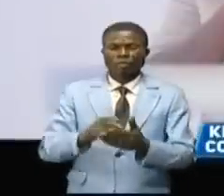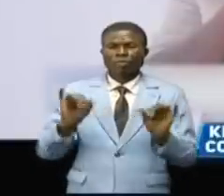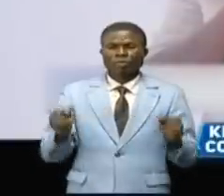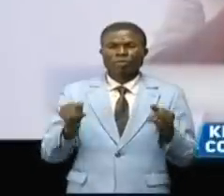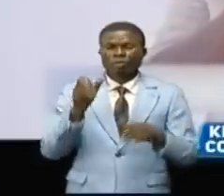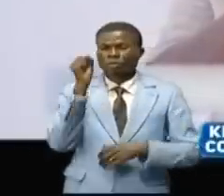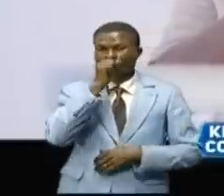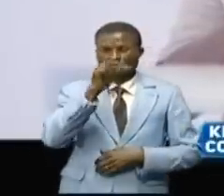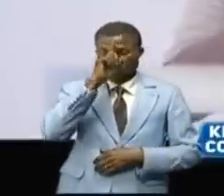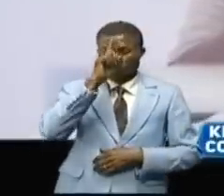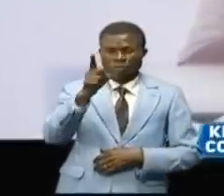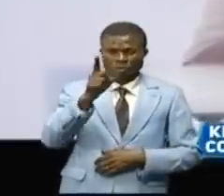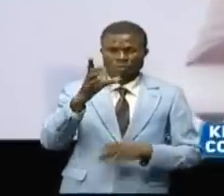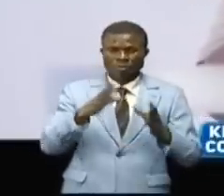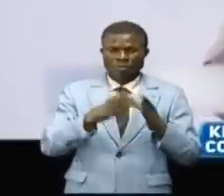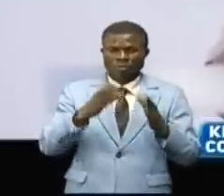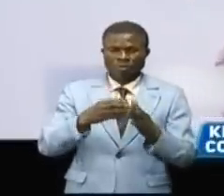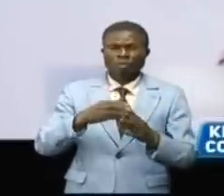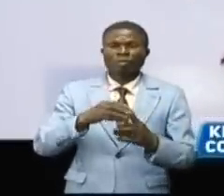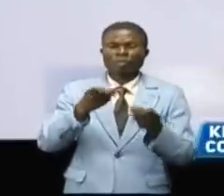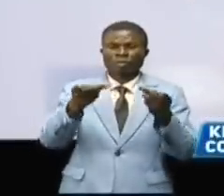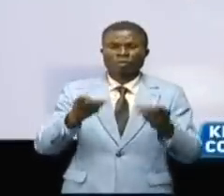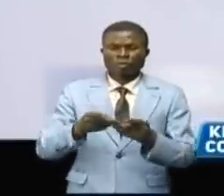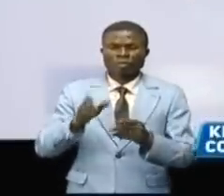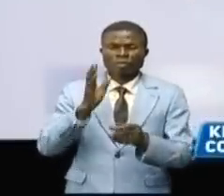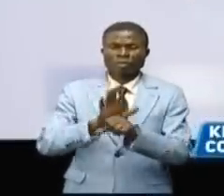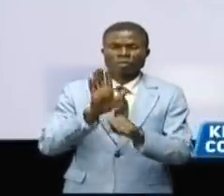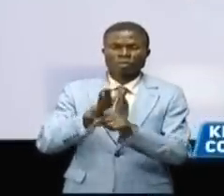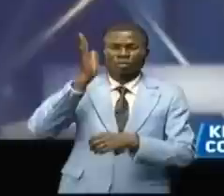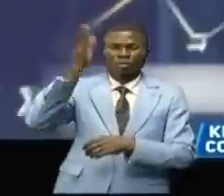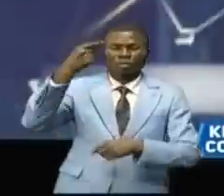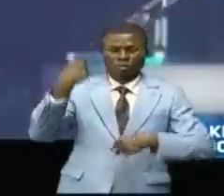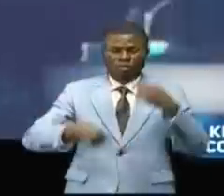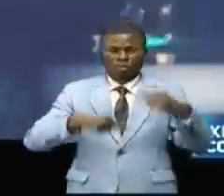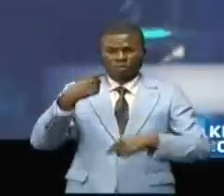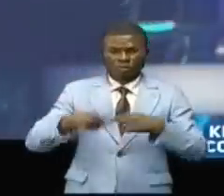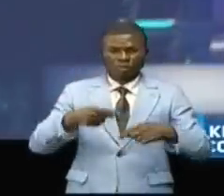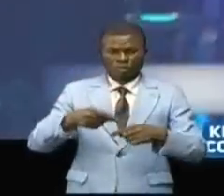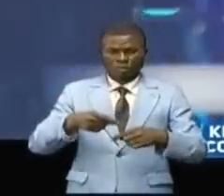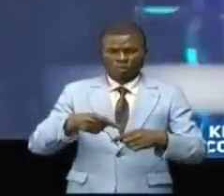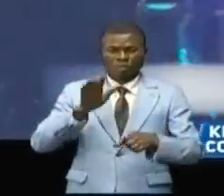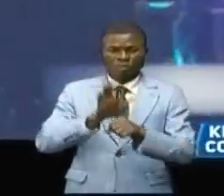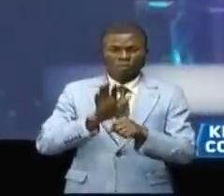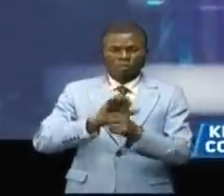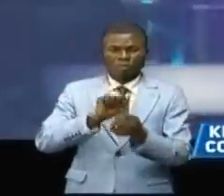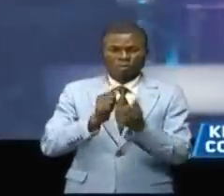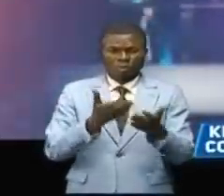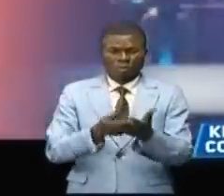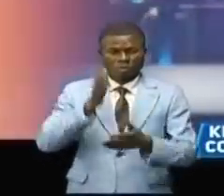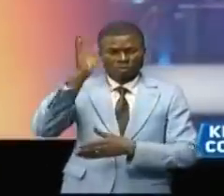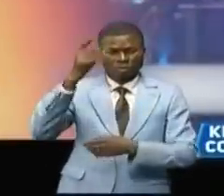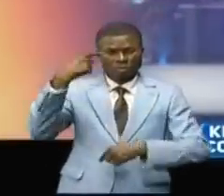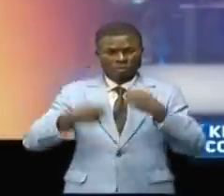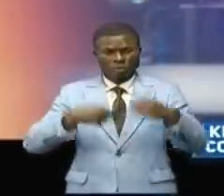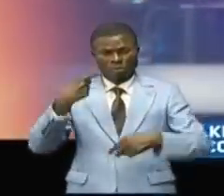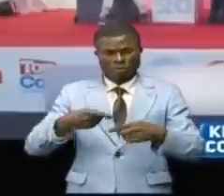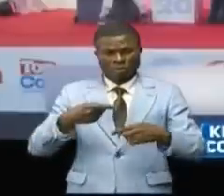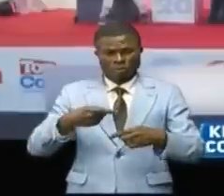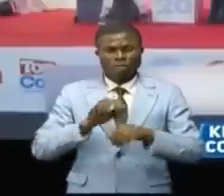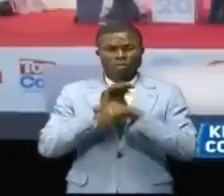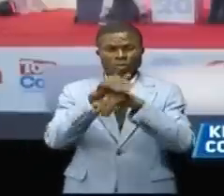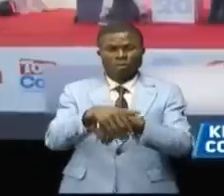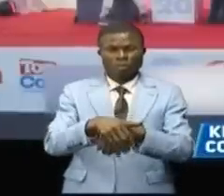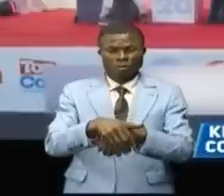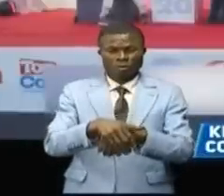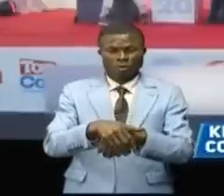et intellectuel, avec comme point d'orgue la série de conférences débats faites de plusieurs thématiques. Conférences débats qui ont connu la